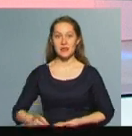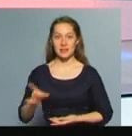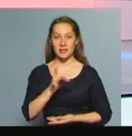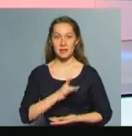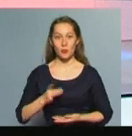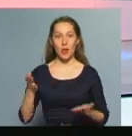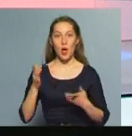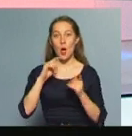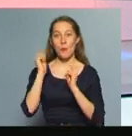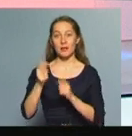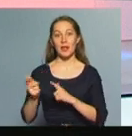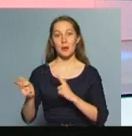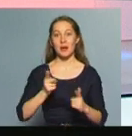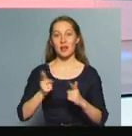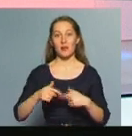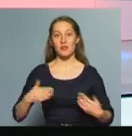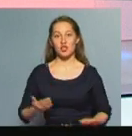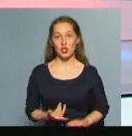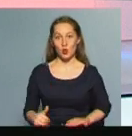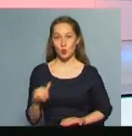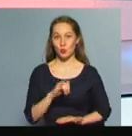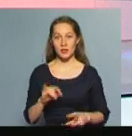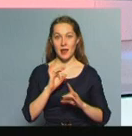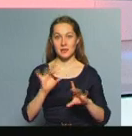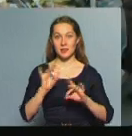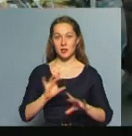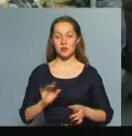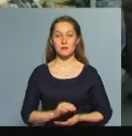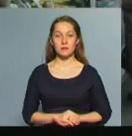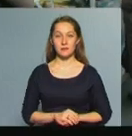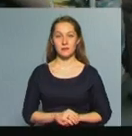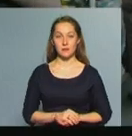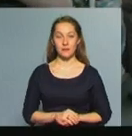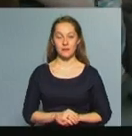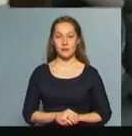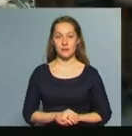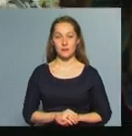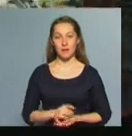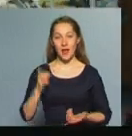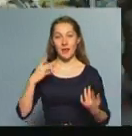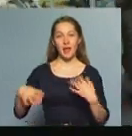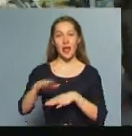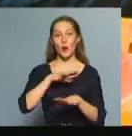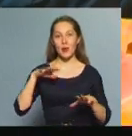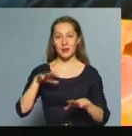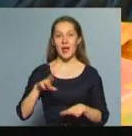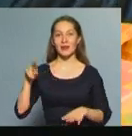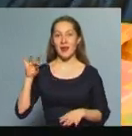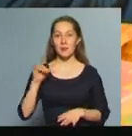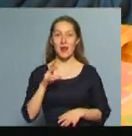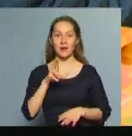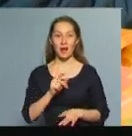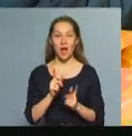Какой подарок приготовили жителям Удмуртии, расскажем прямо сейчас. Народная ярмарка в Ижевске снова